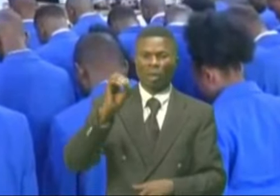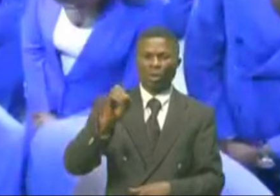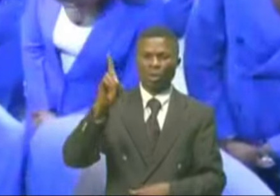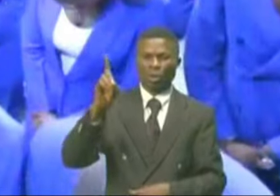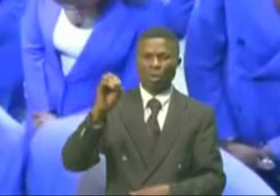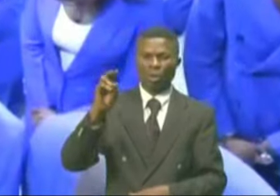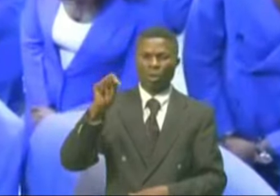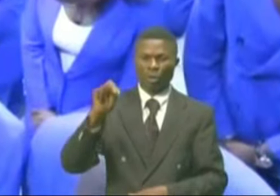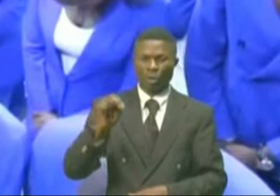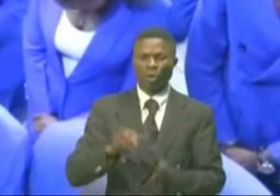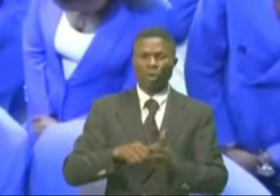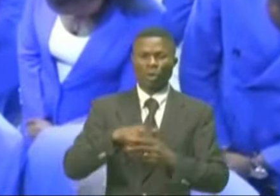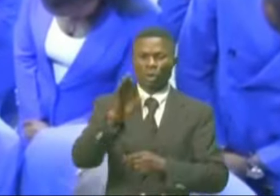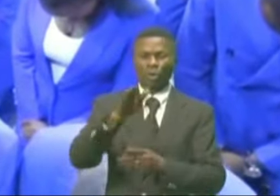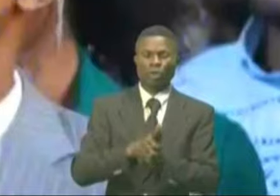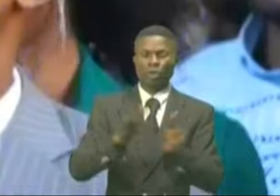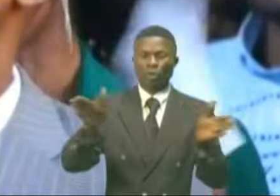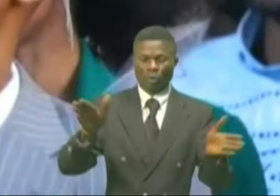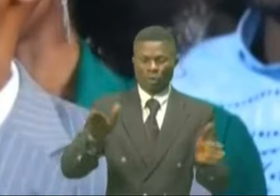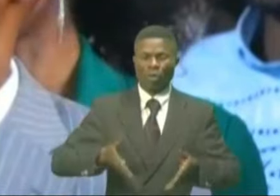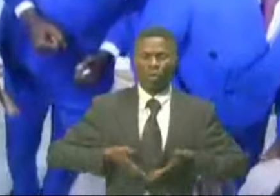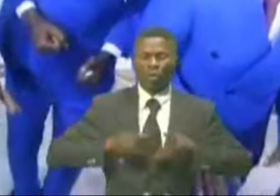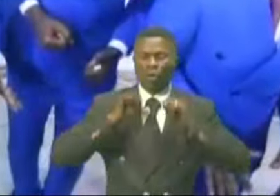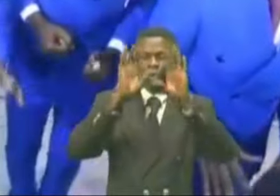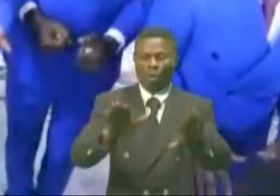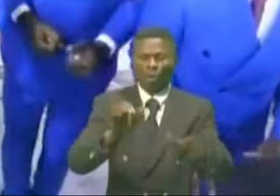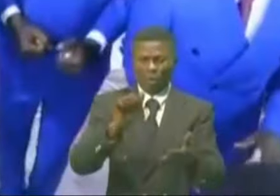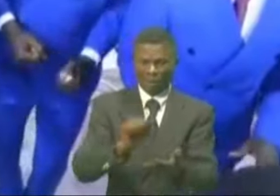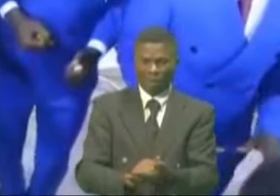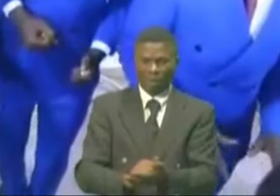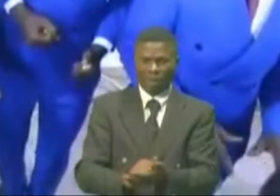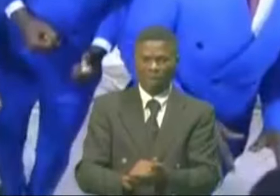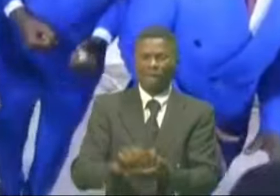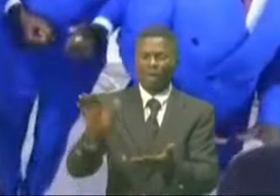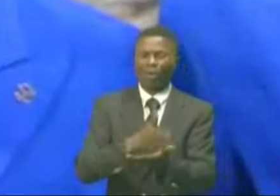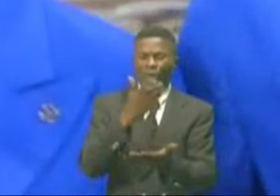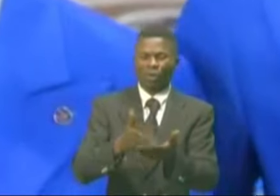sortie officielle et de sa consécration.